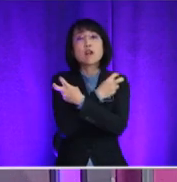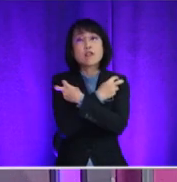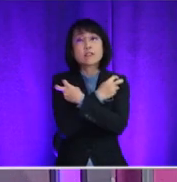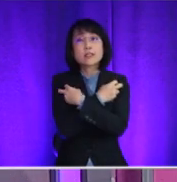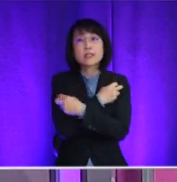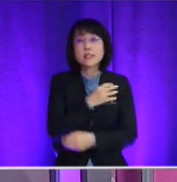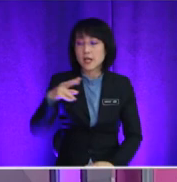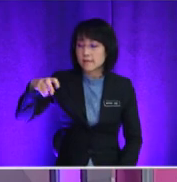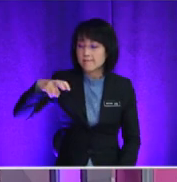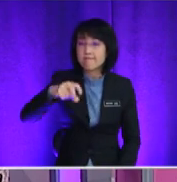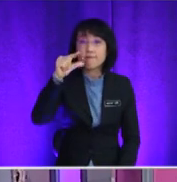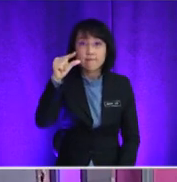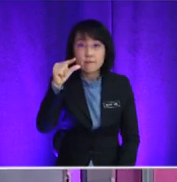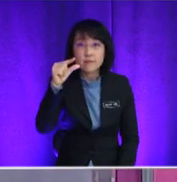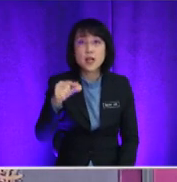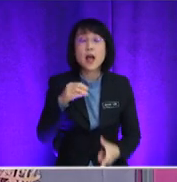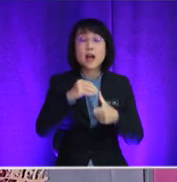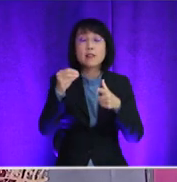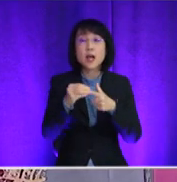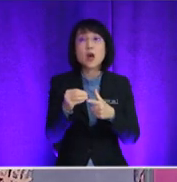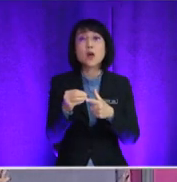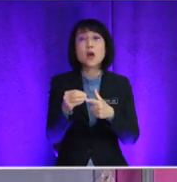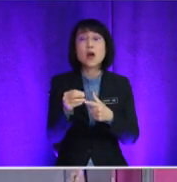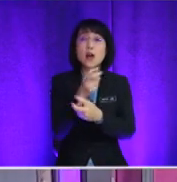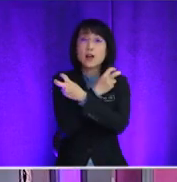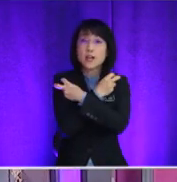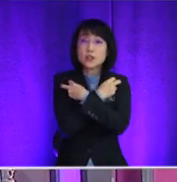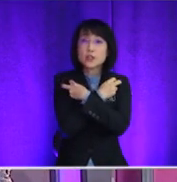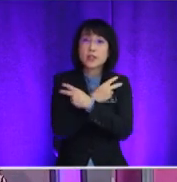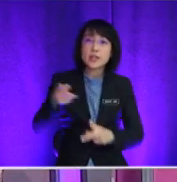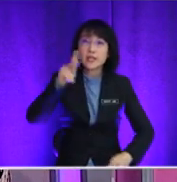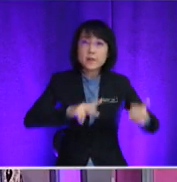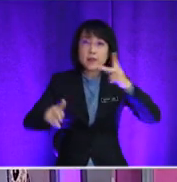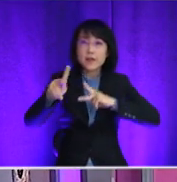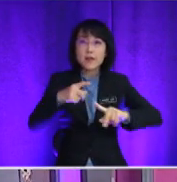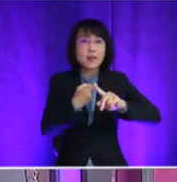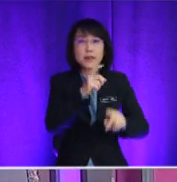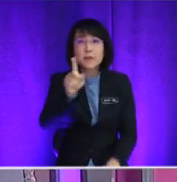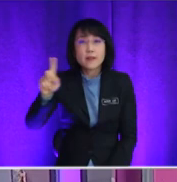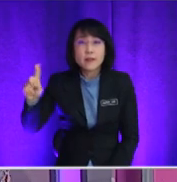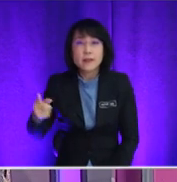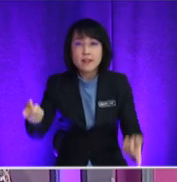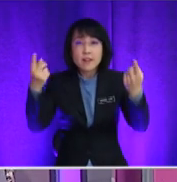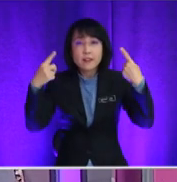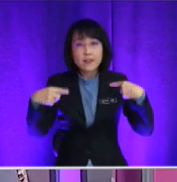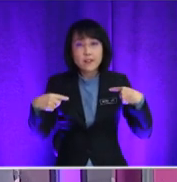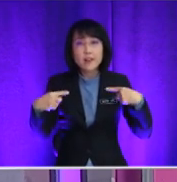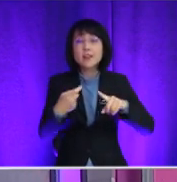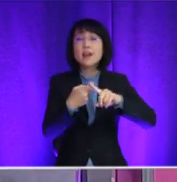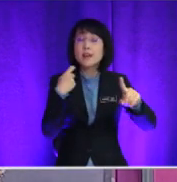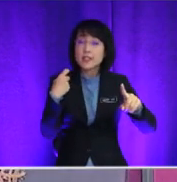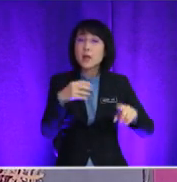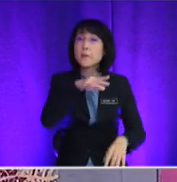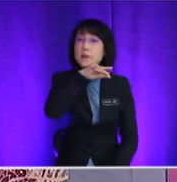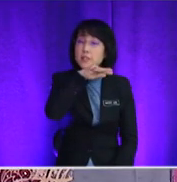micro atau racun kimia daripada mana ini semua datang yaitu daripada pencemaran